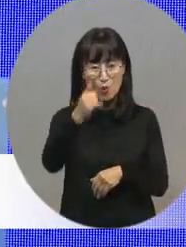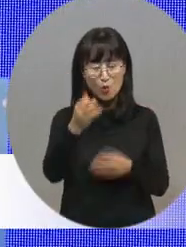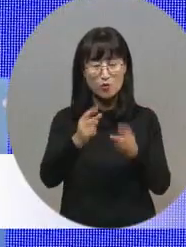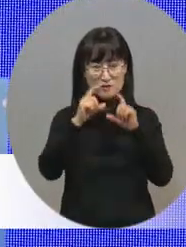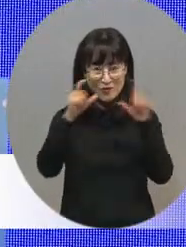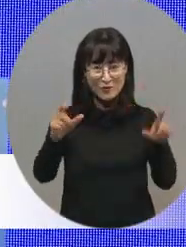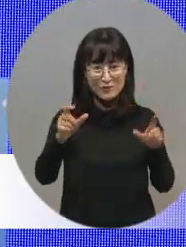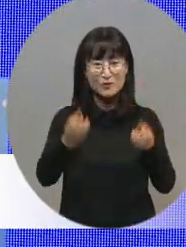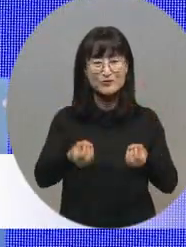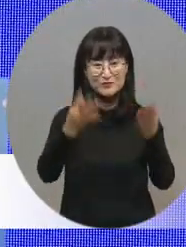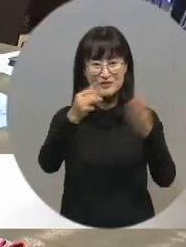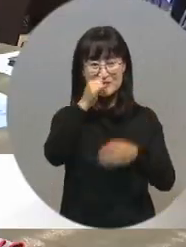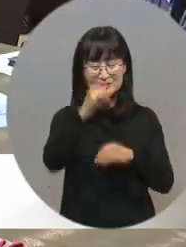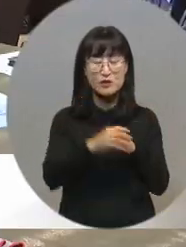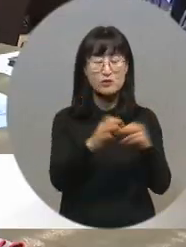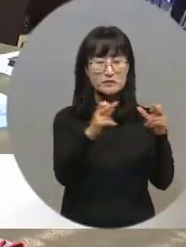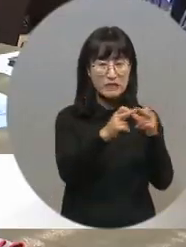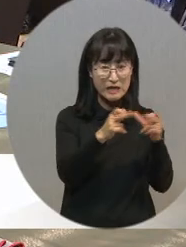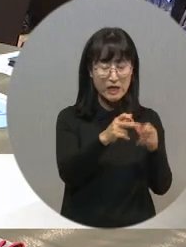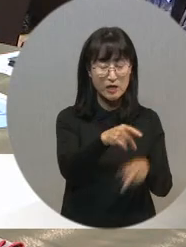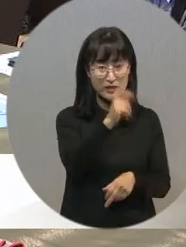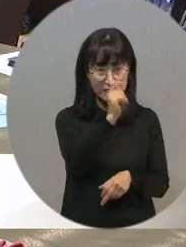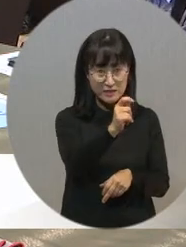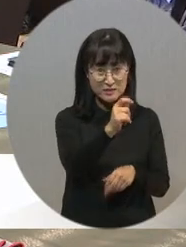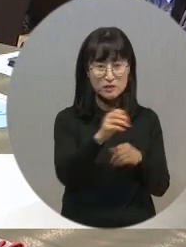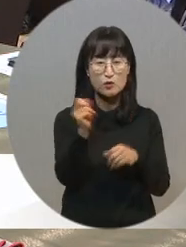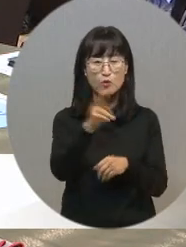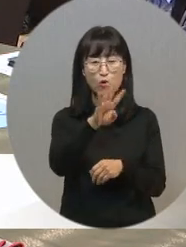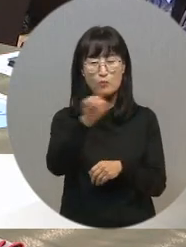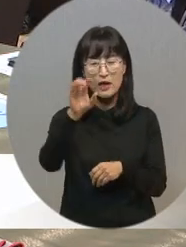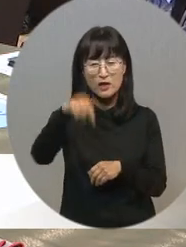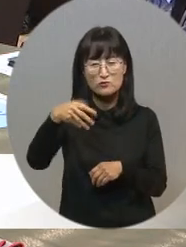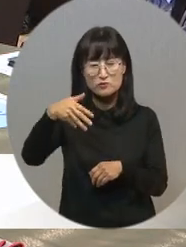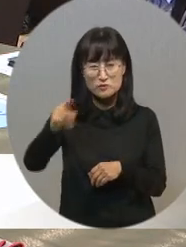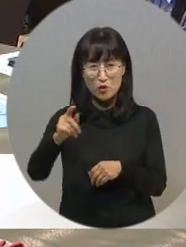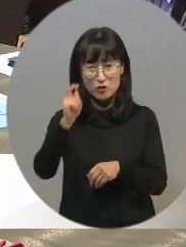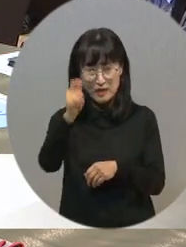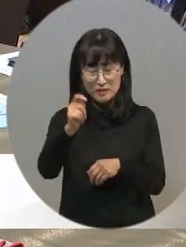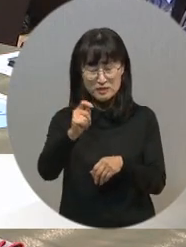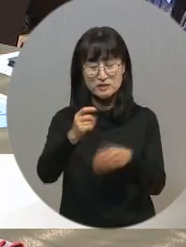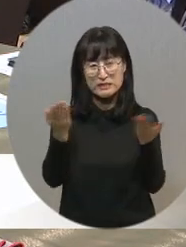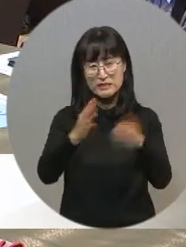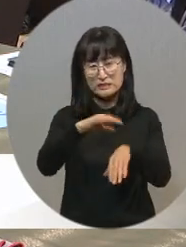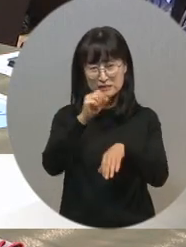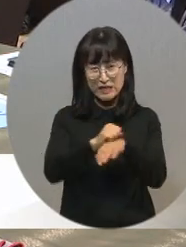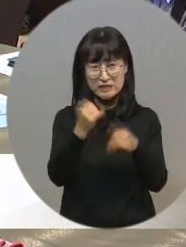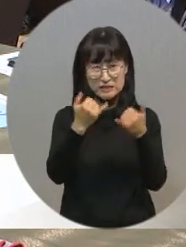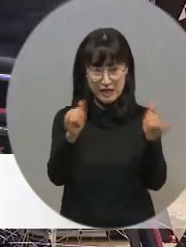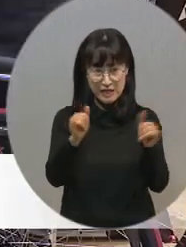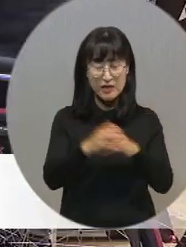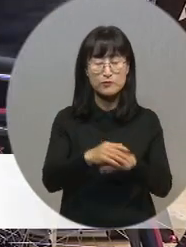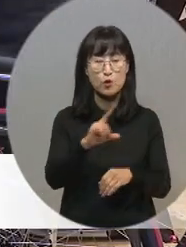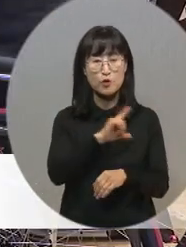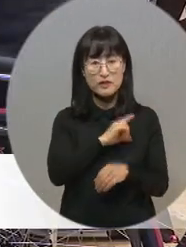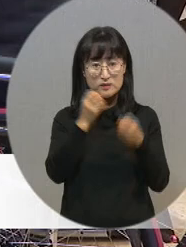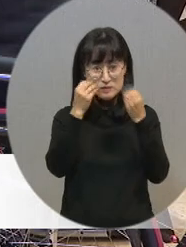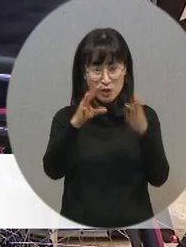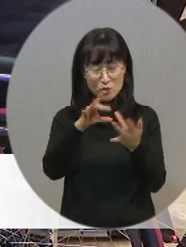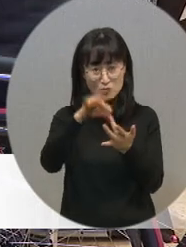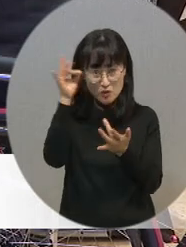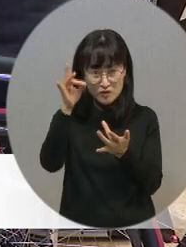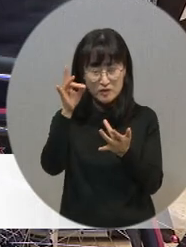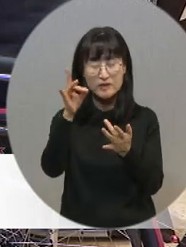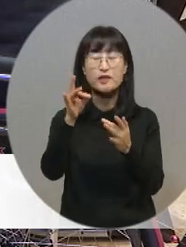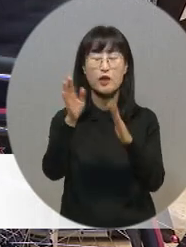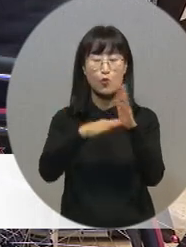행사는 장애인 콜택시와 바우처 택시 우수 종사자와 전남 으뜸콜 새 이름 공모 수상자에게